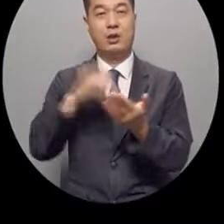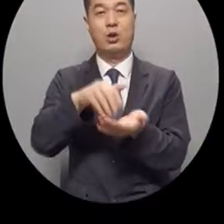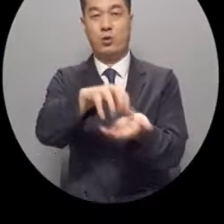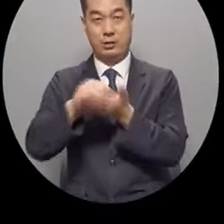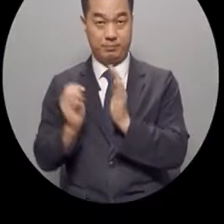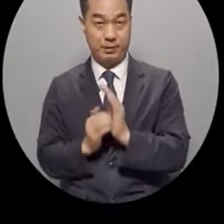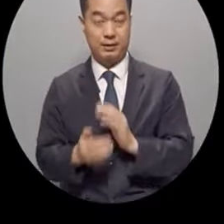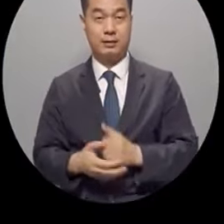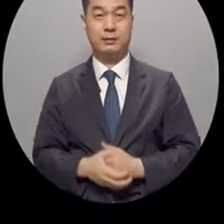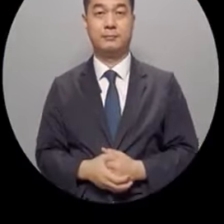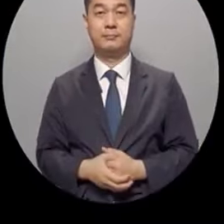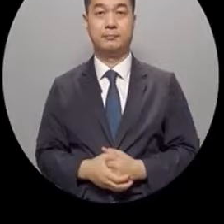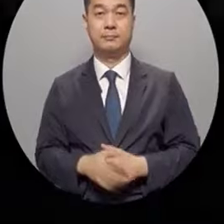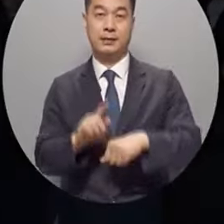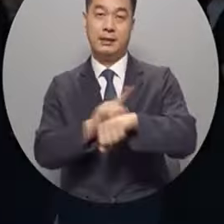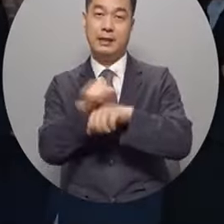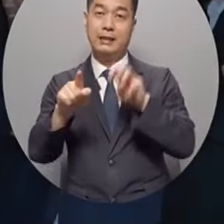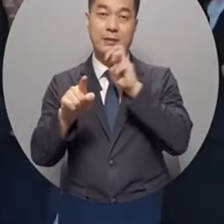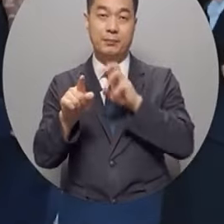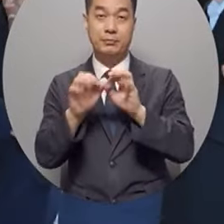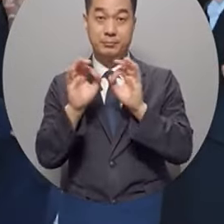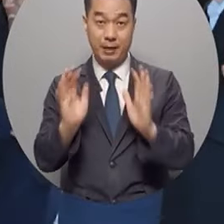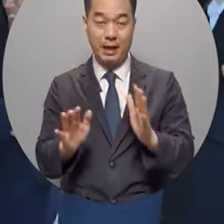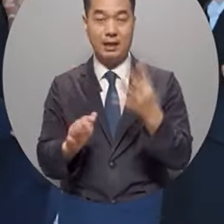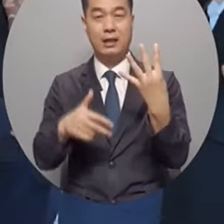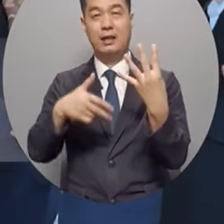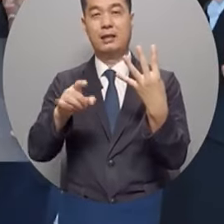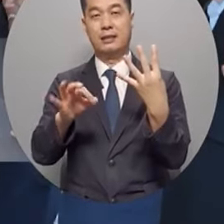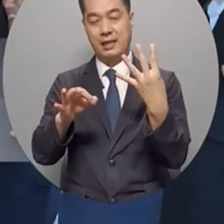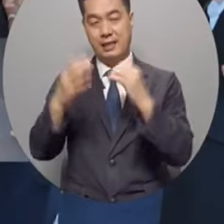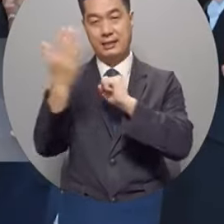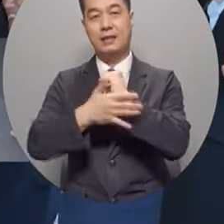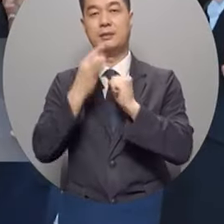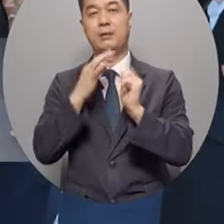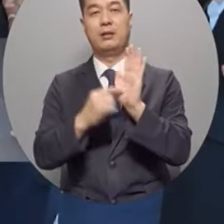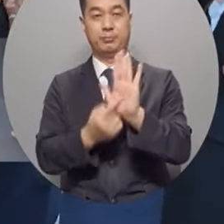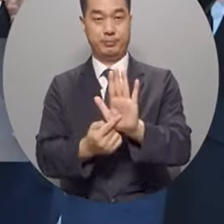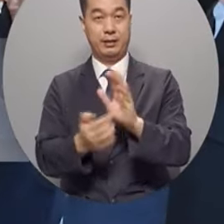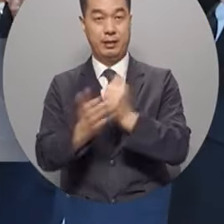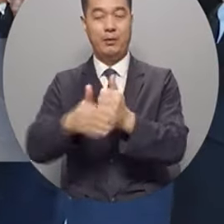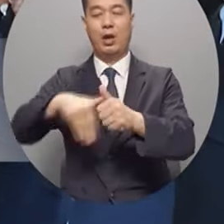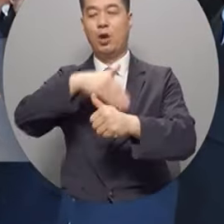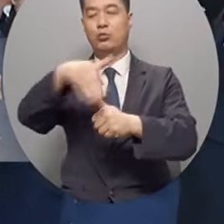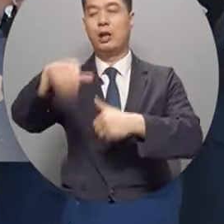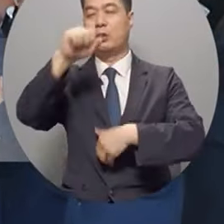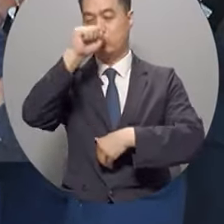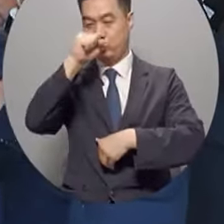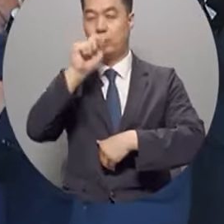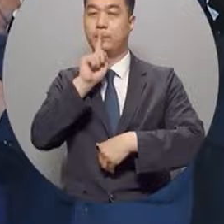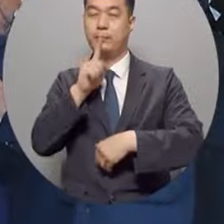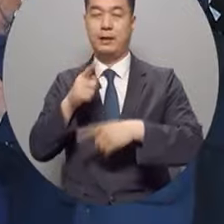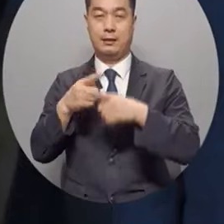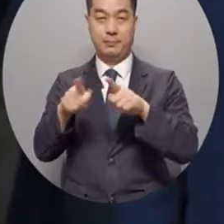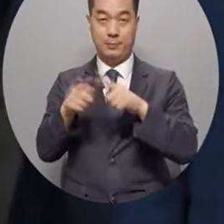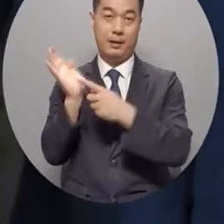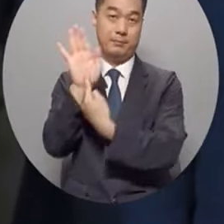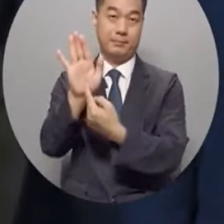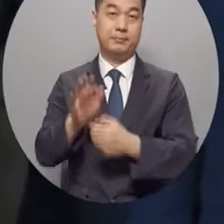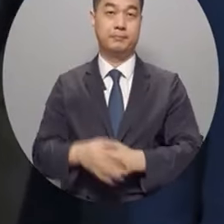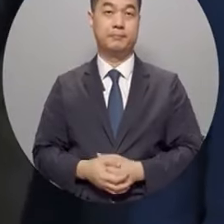회수했습니다 1한시간 반 회동에 단네 장의 사진만 공개하면서 화기 예한 분위기였다고 자평했습니다